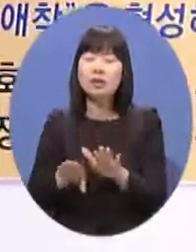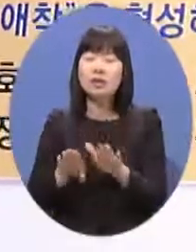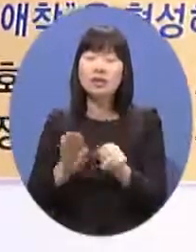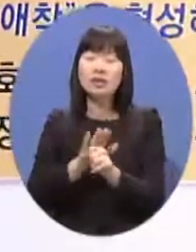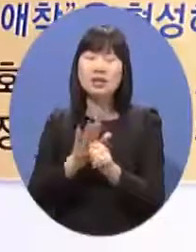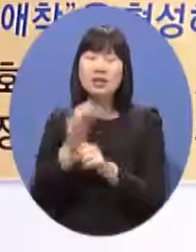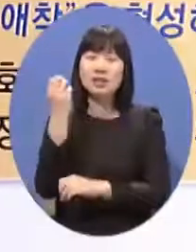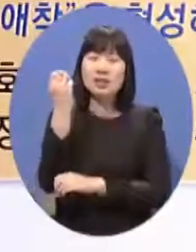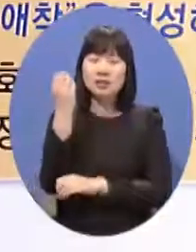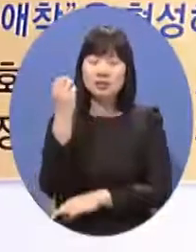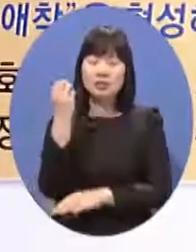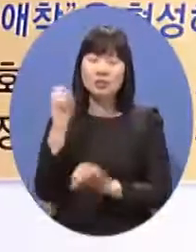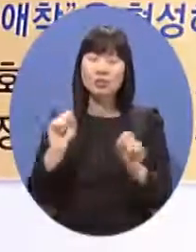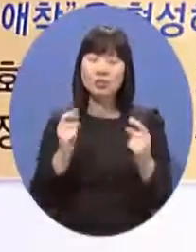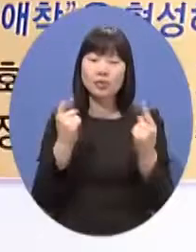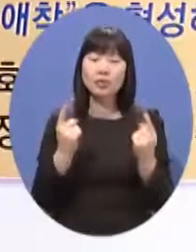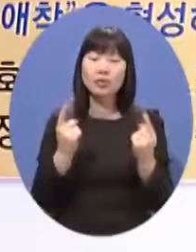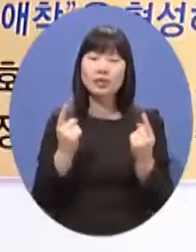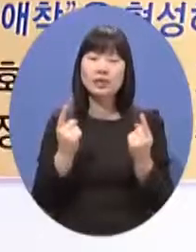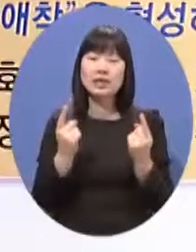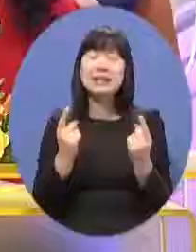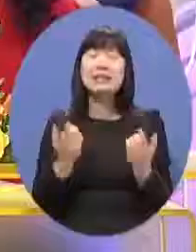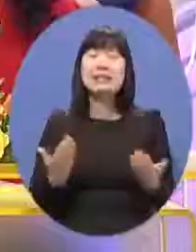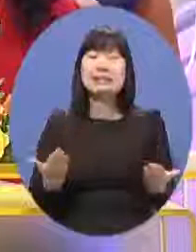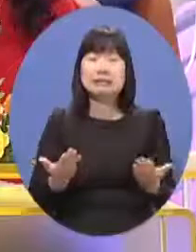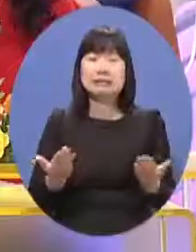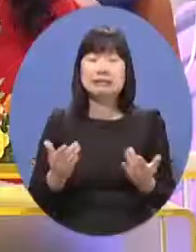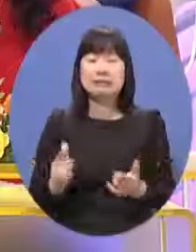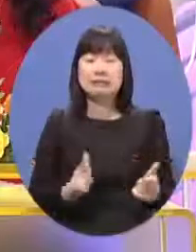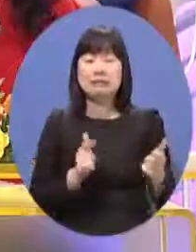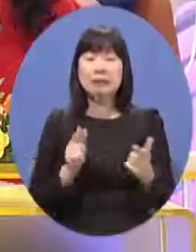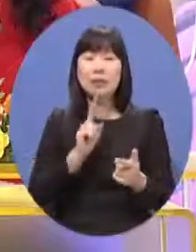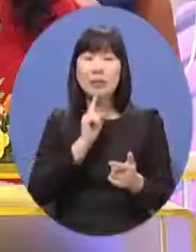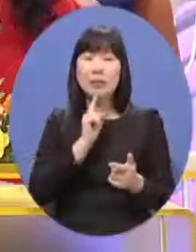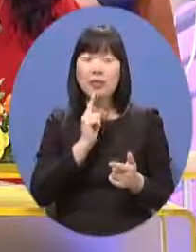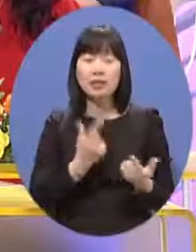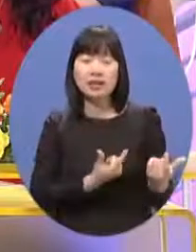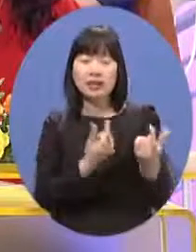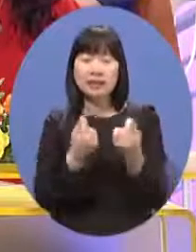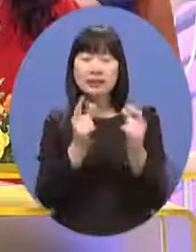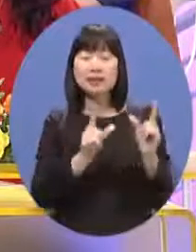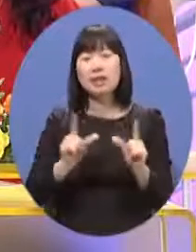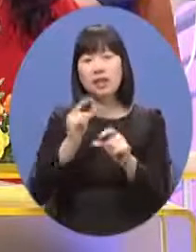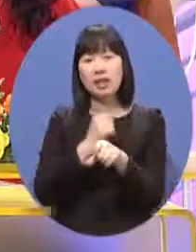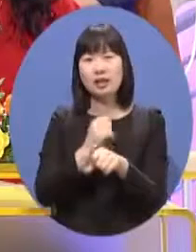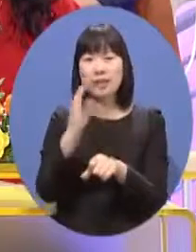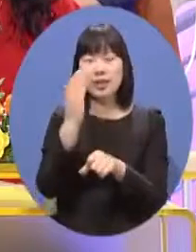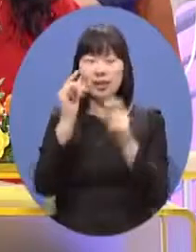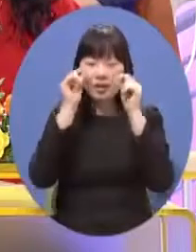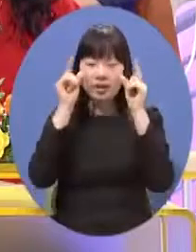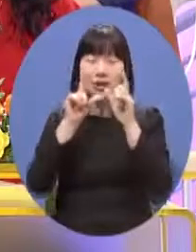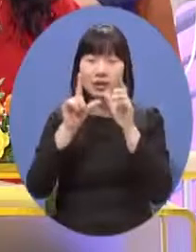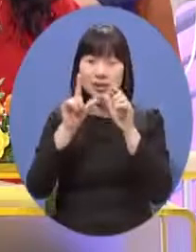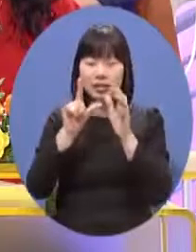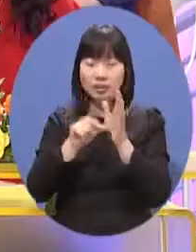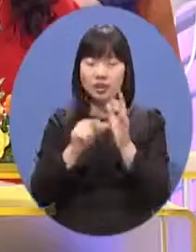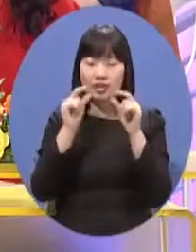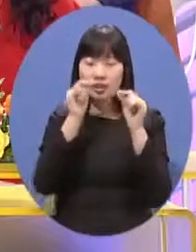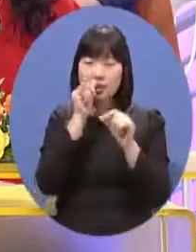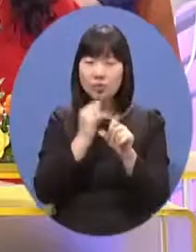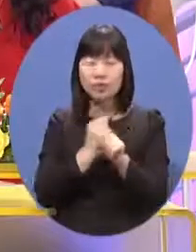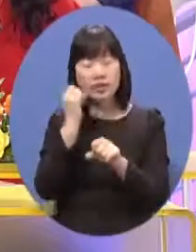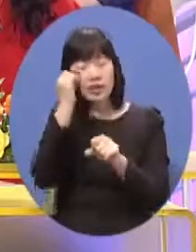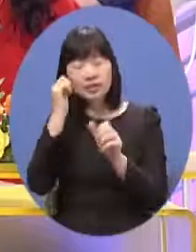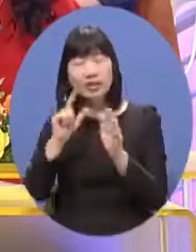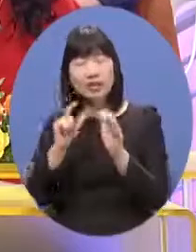애착의 기본이 동시적인 일과라 그래요. 그러니까 같이 생활하는 거. 그러니까 얘가 깰 때 깨어 있고 잘 때